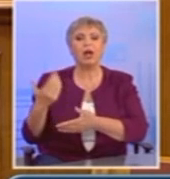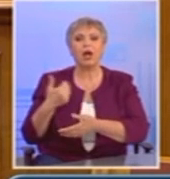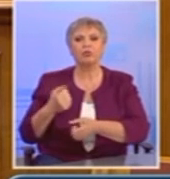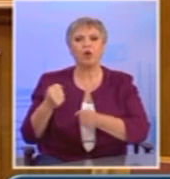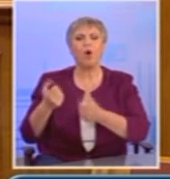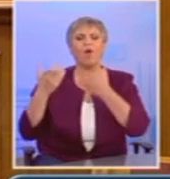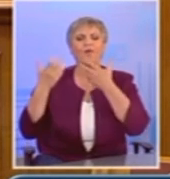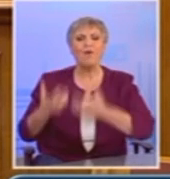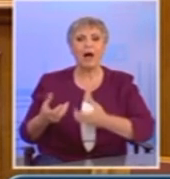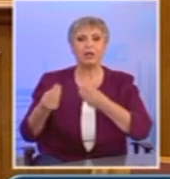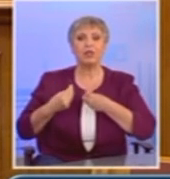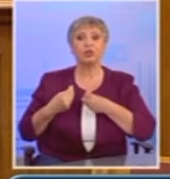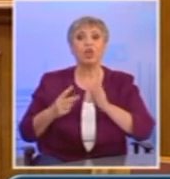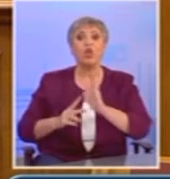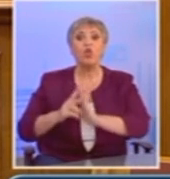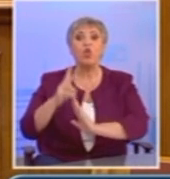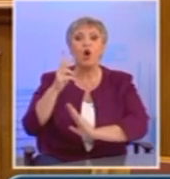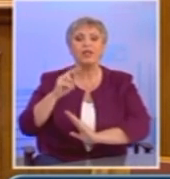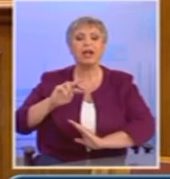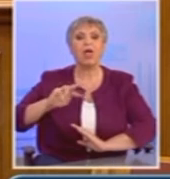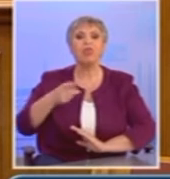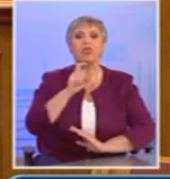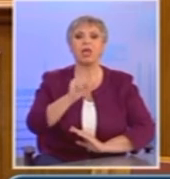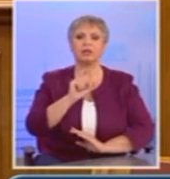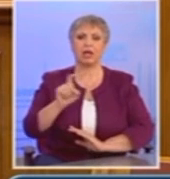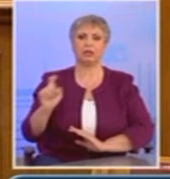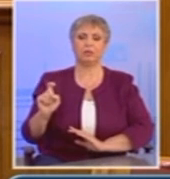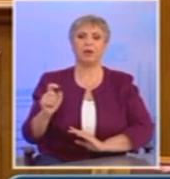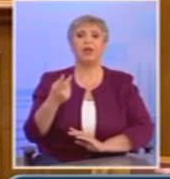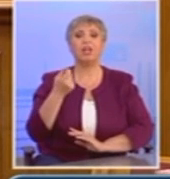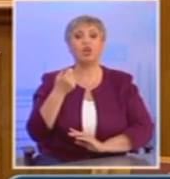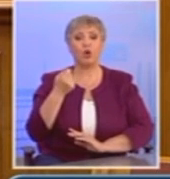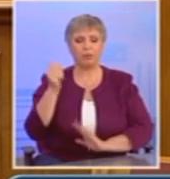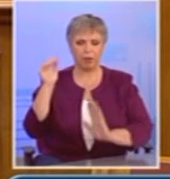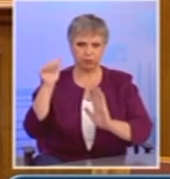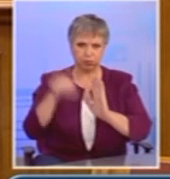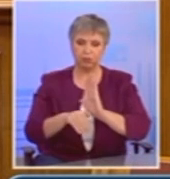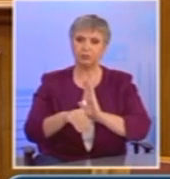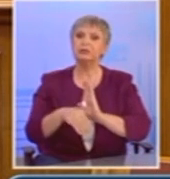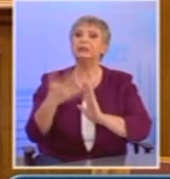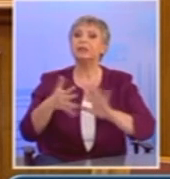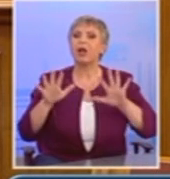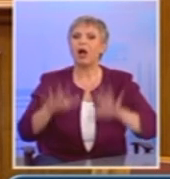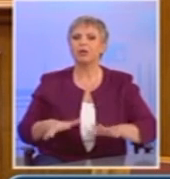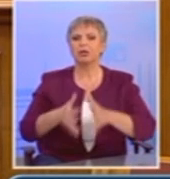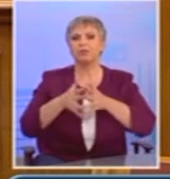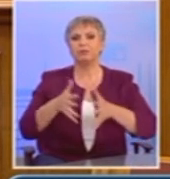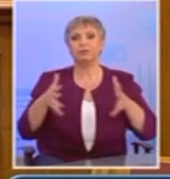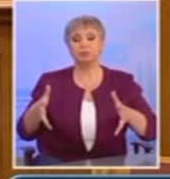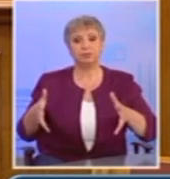ευρώ. Η οικονομία βουλιάζει, η ανεργία φουντώνει, οι τράπεζες είναι